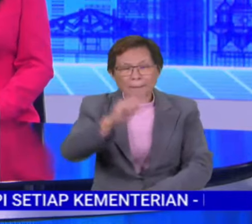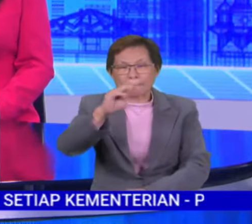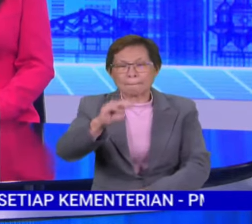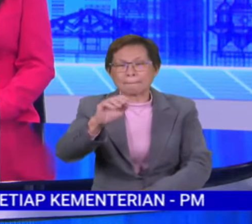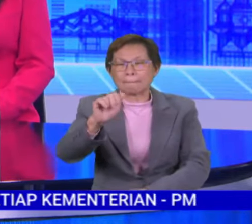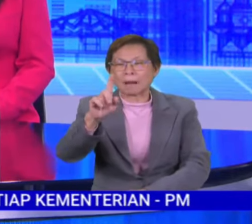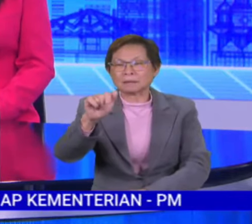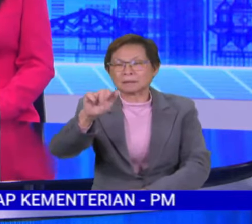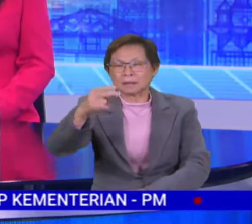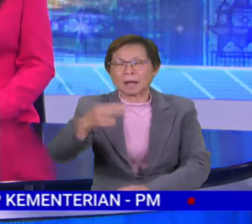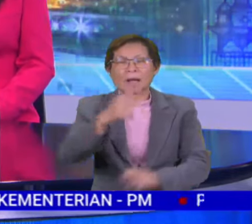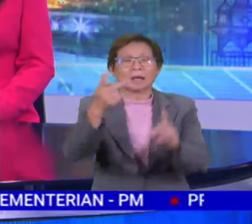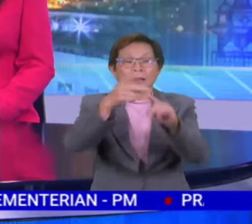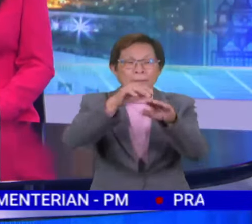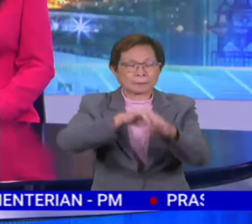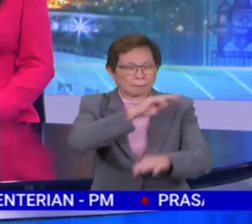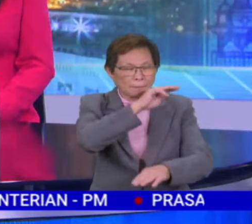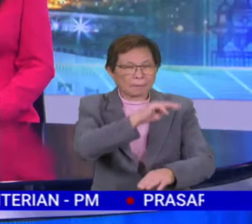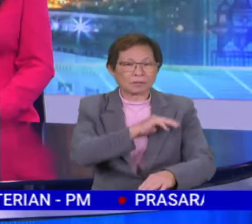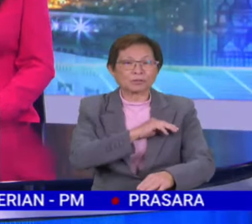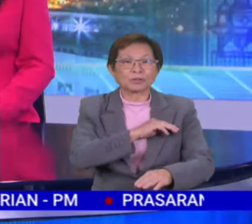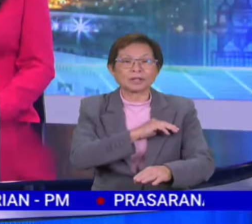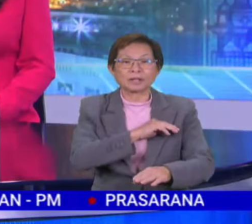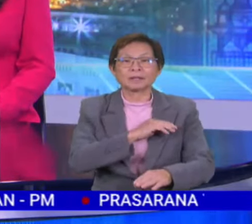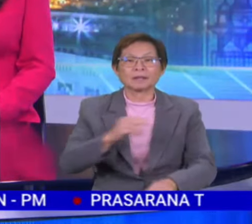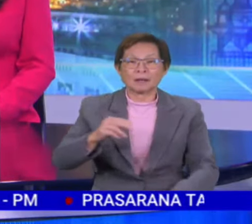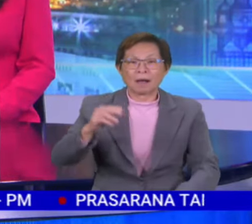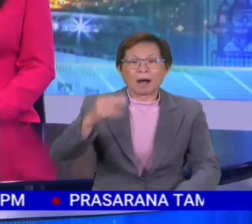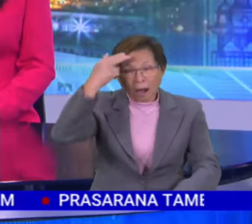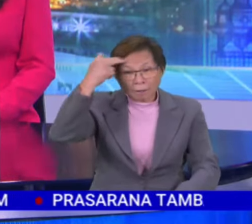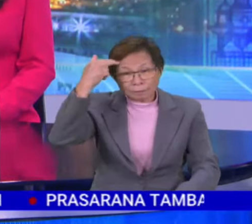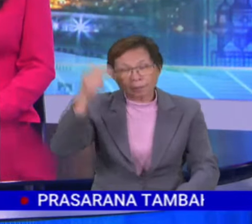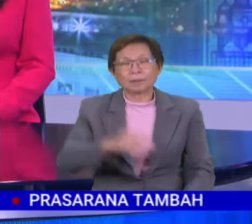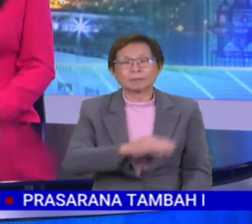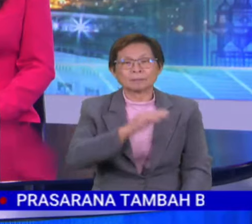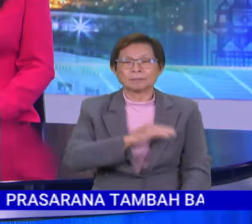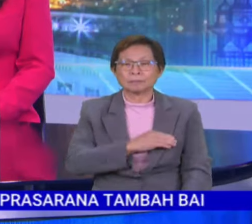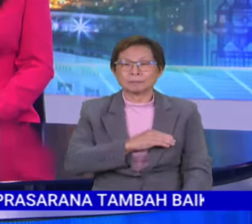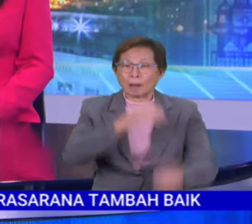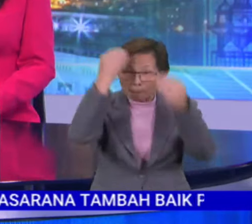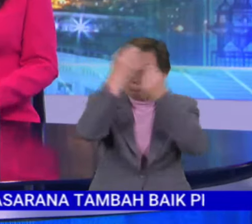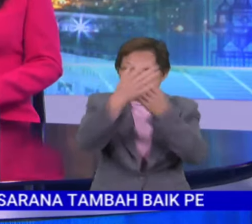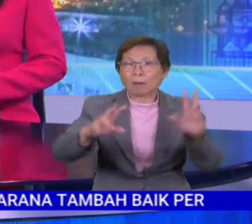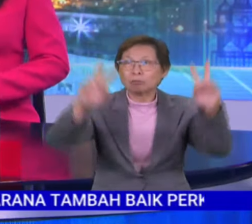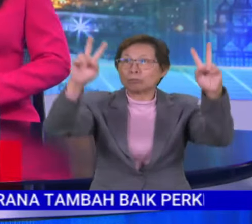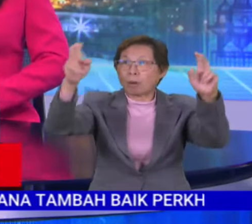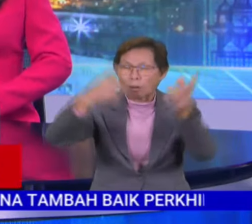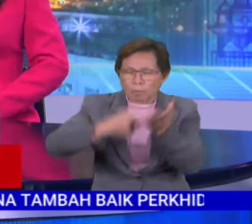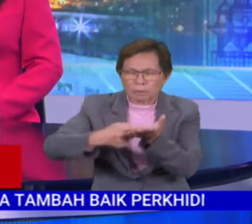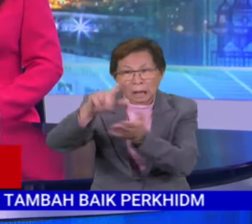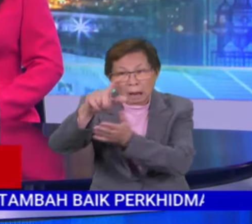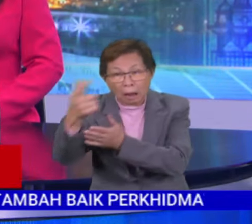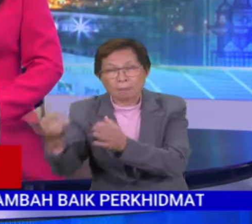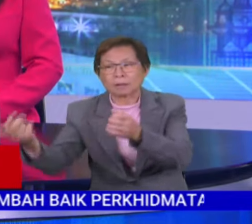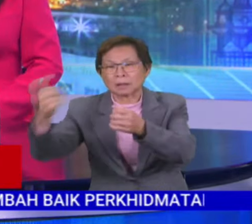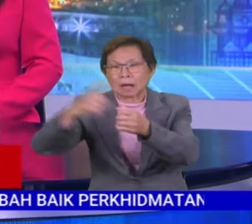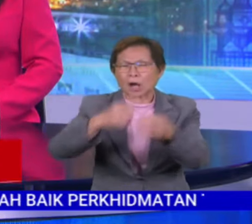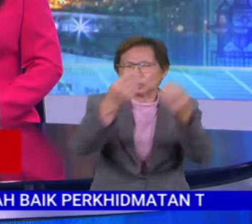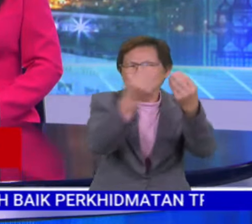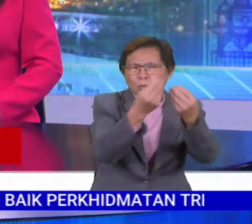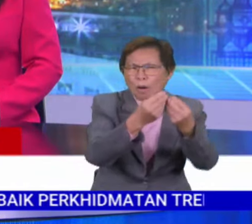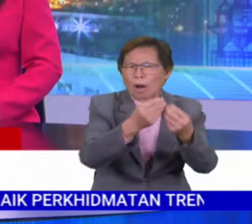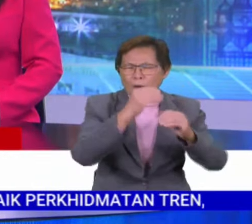dan Umrah Arab Saudi. Menterinya Senator Dato' Dr. Muhammad Naim Mokhtar memaklumkan antara topik perbincangan lain adalah berkenaan